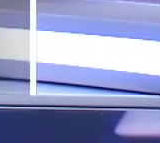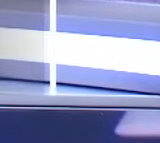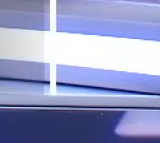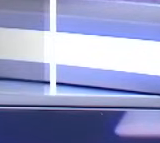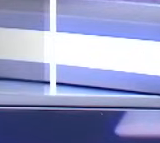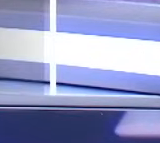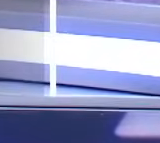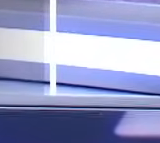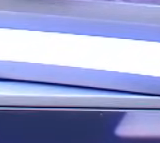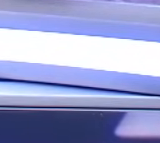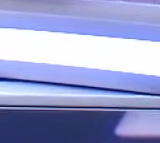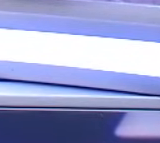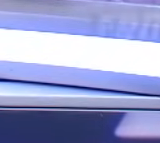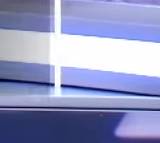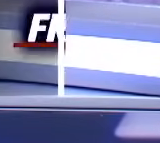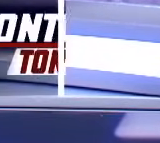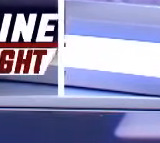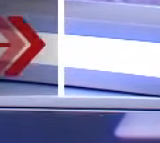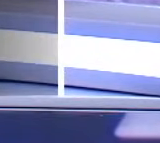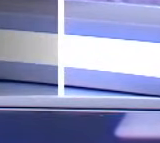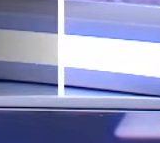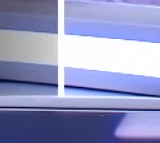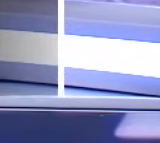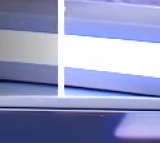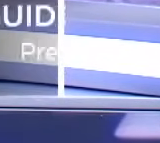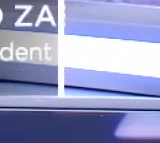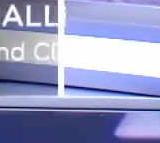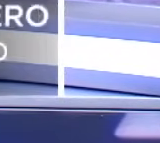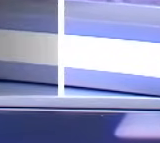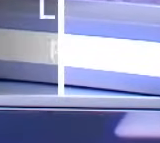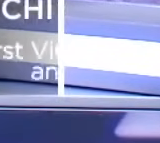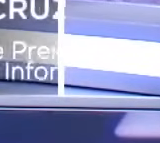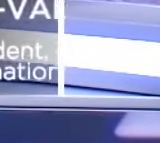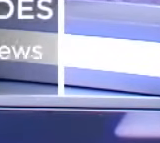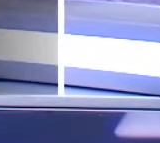headlines. Balitaan at diskusyon para sa paghubog ng matalinong